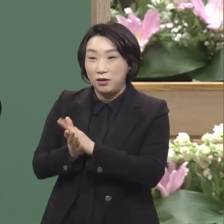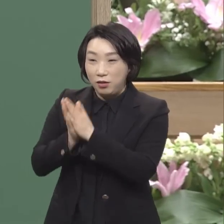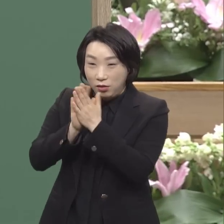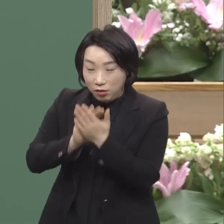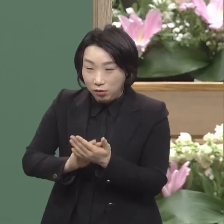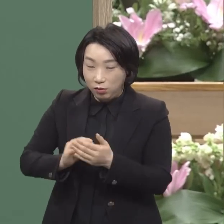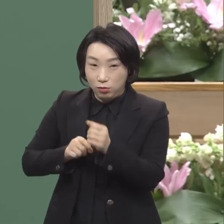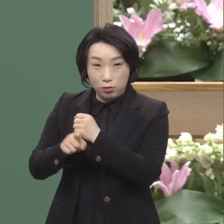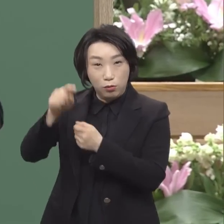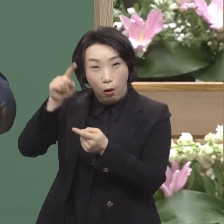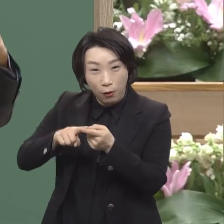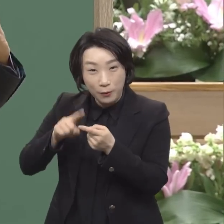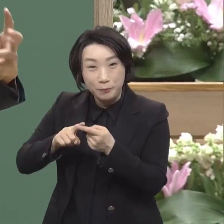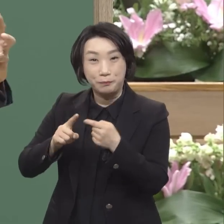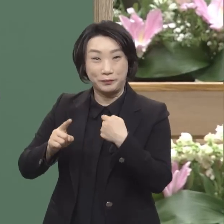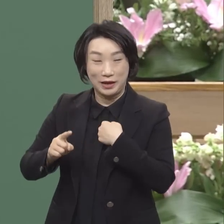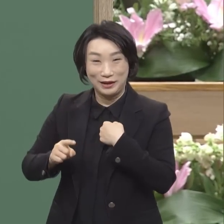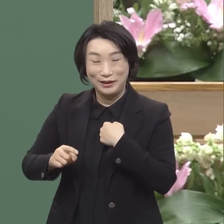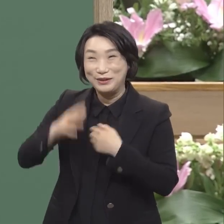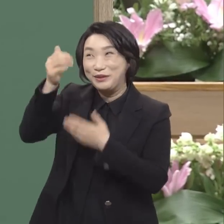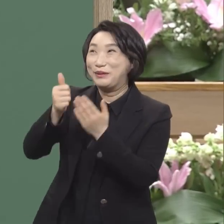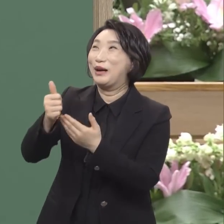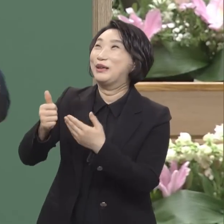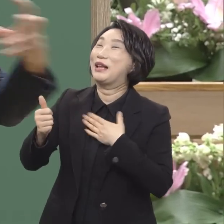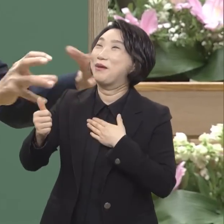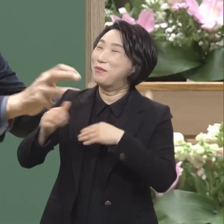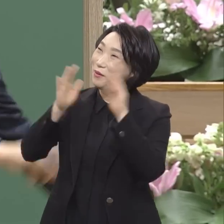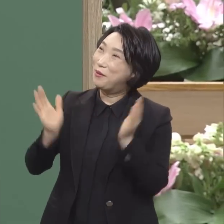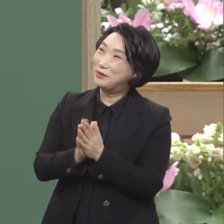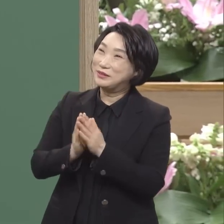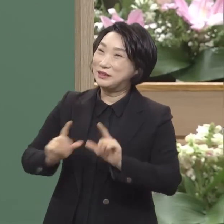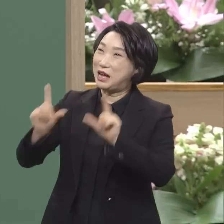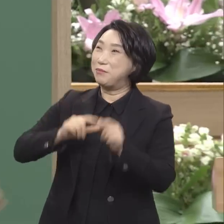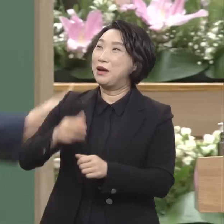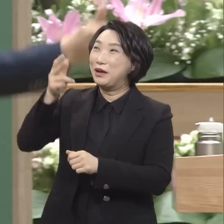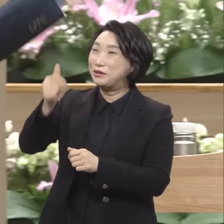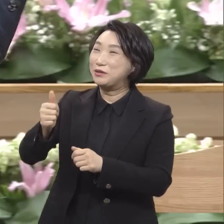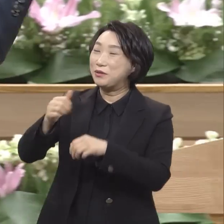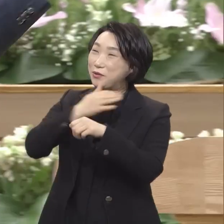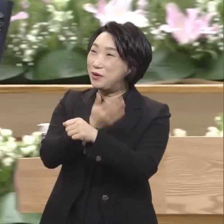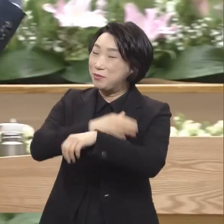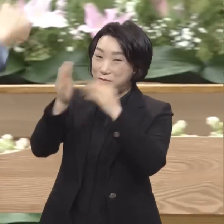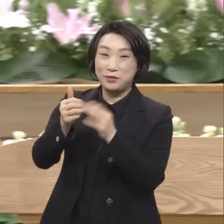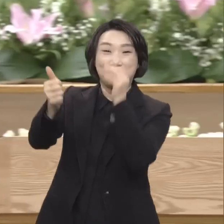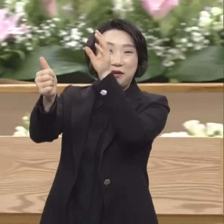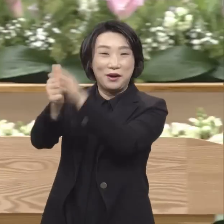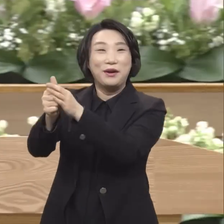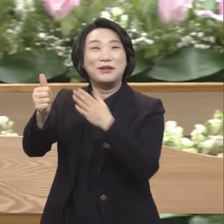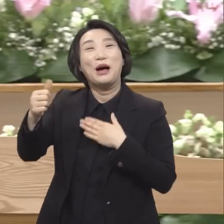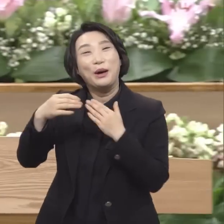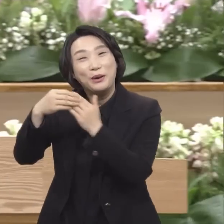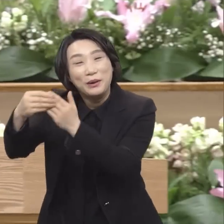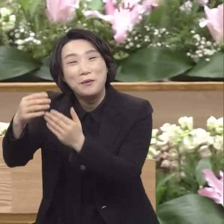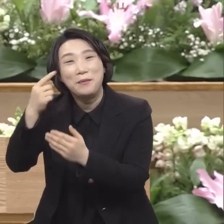감화하시는 뜻을 따라 그분에게 운영권을 다 드리고 그분이 나를 운영하게 하시면